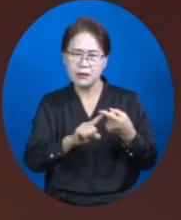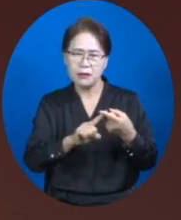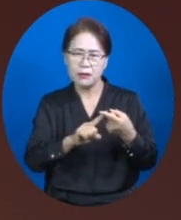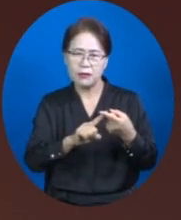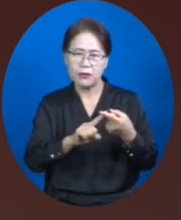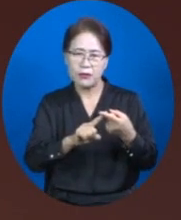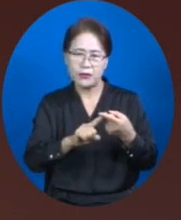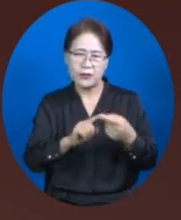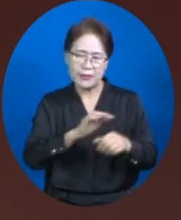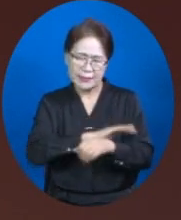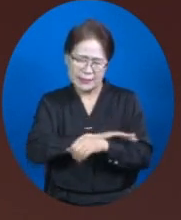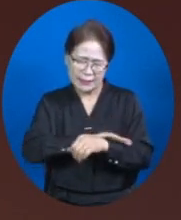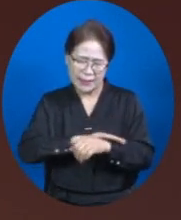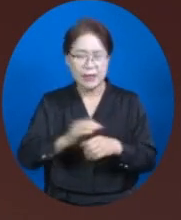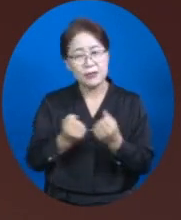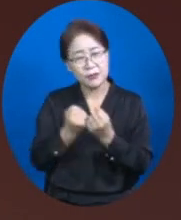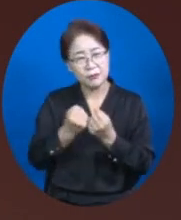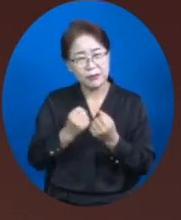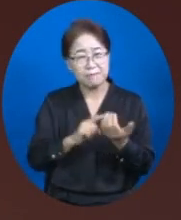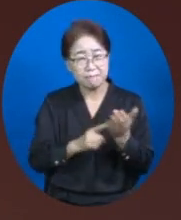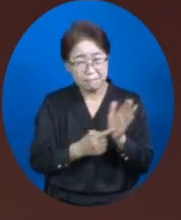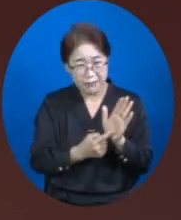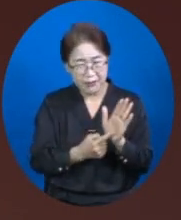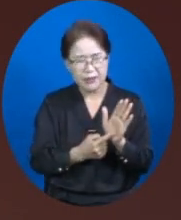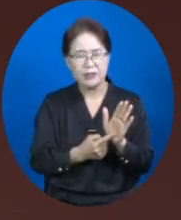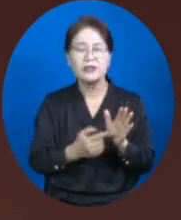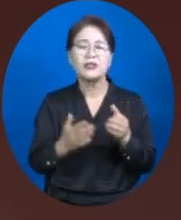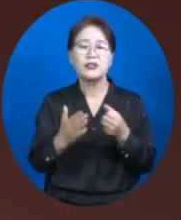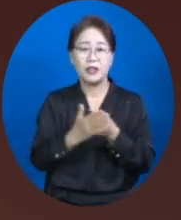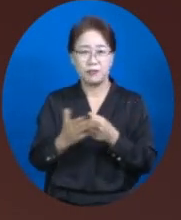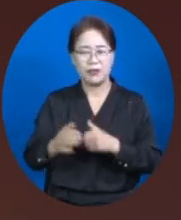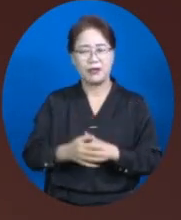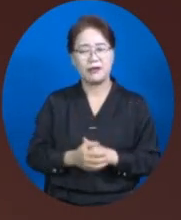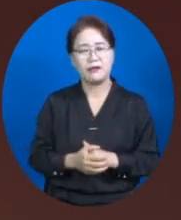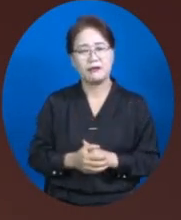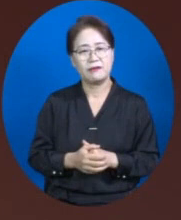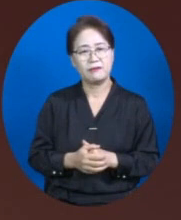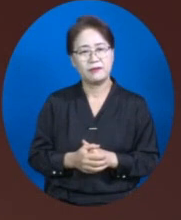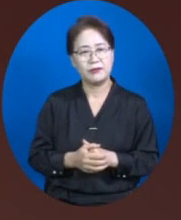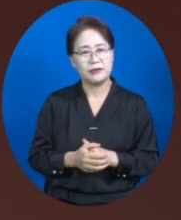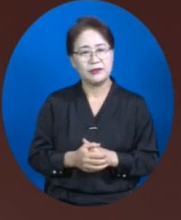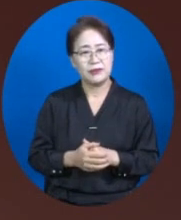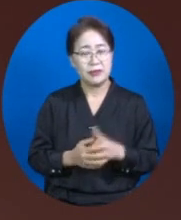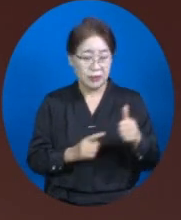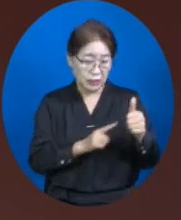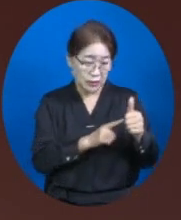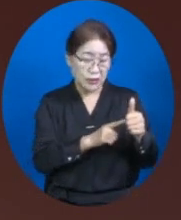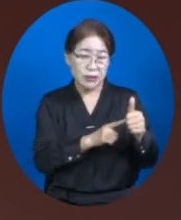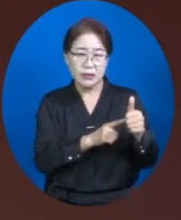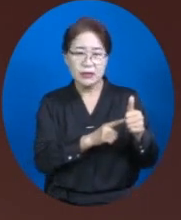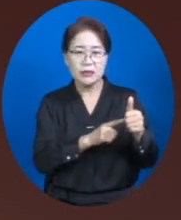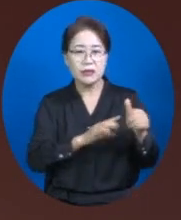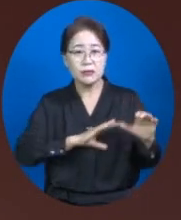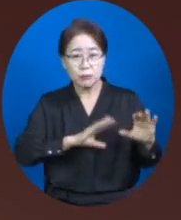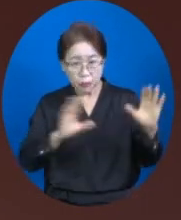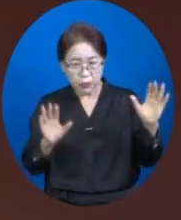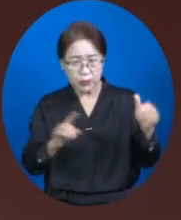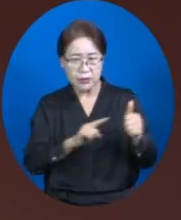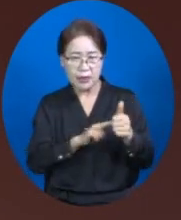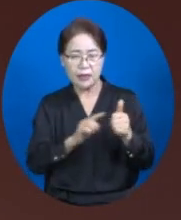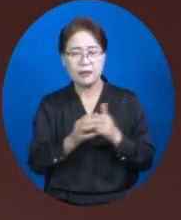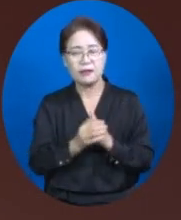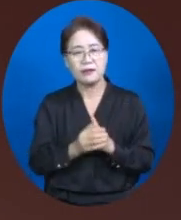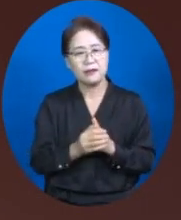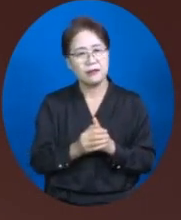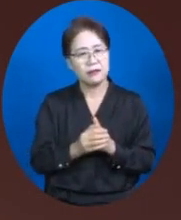잘 드러내 줄 수 있기 때문에 그렇습니다 우리가 잘하는 것처럼 모세는 120년의 인생을